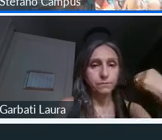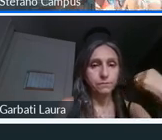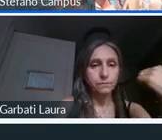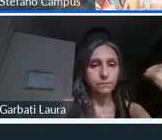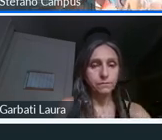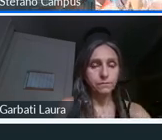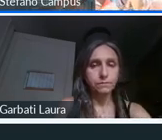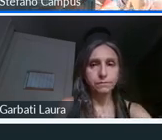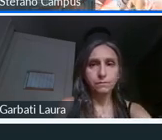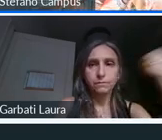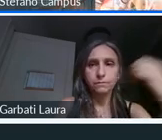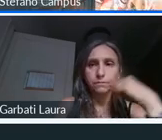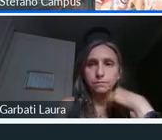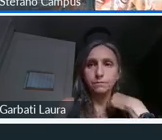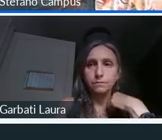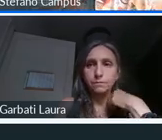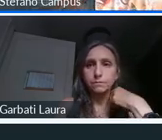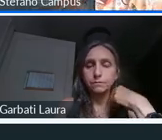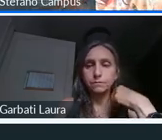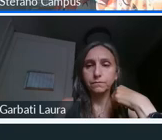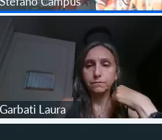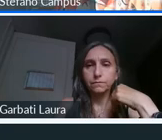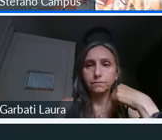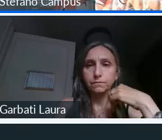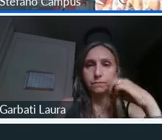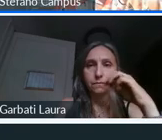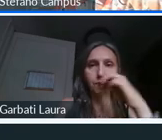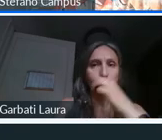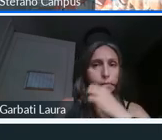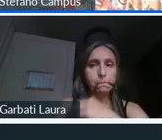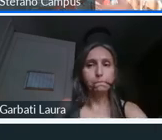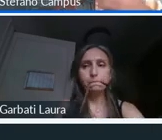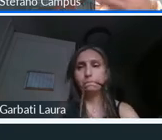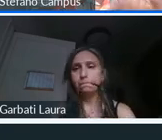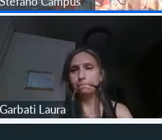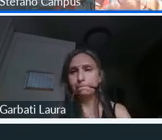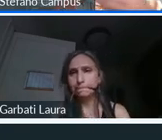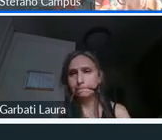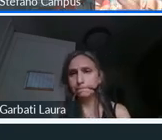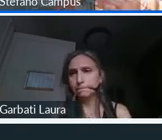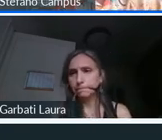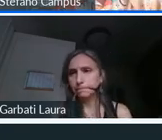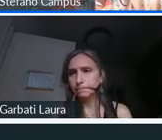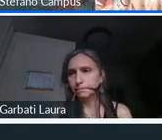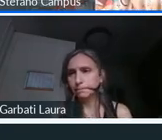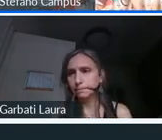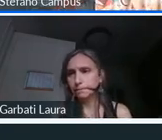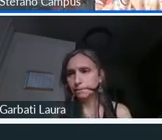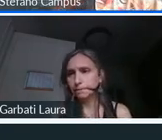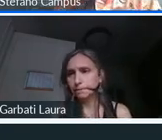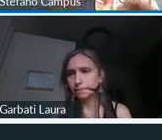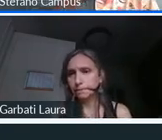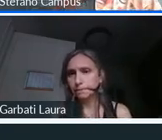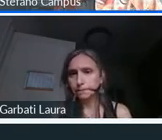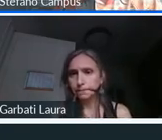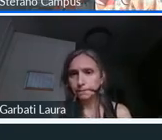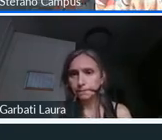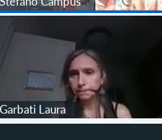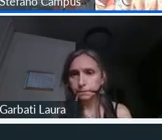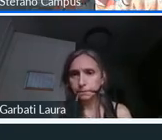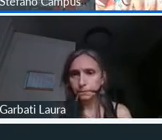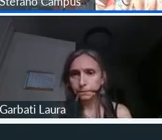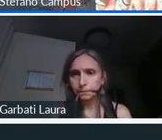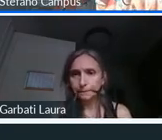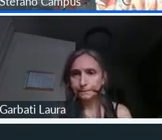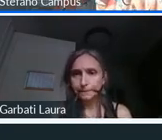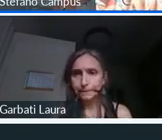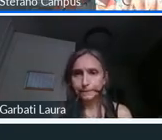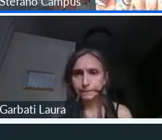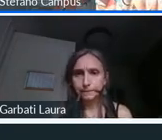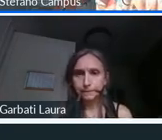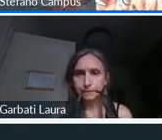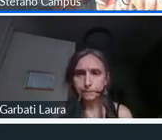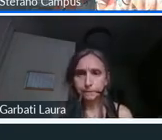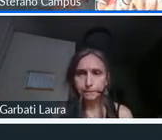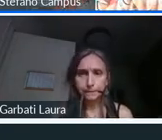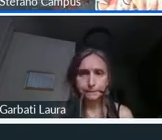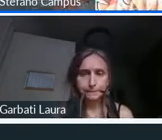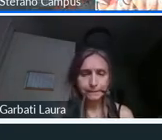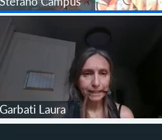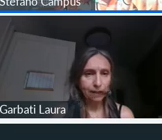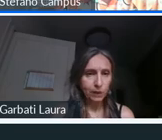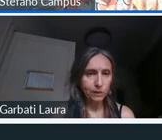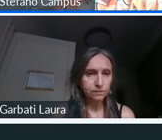layer appunto un database, un dataset, e che poi diventano servizi e così via. Comunque questo è l'oggetto